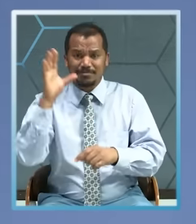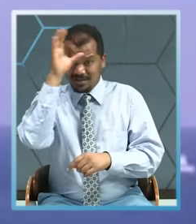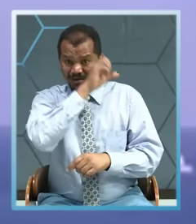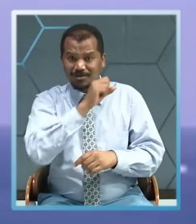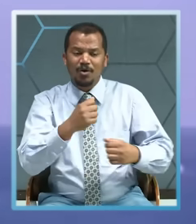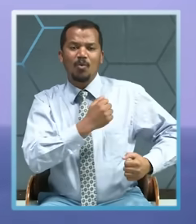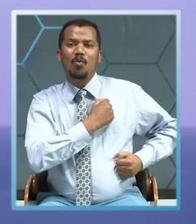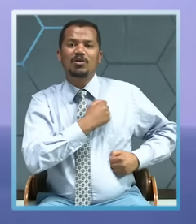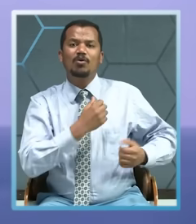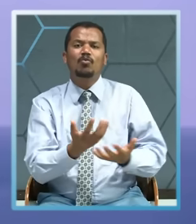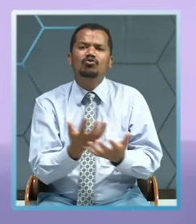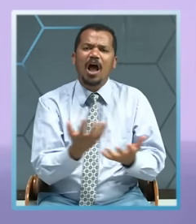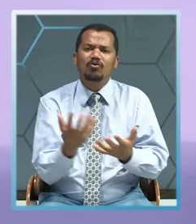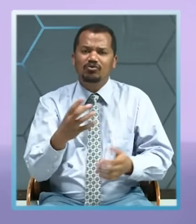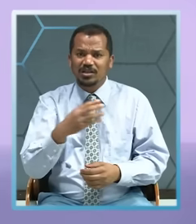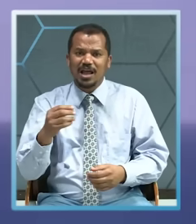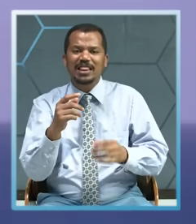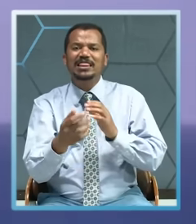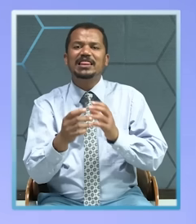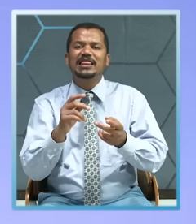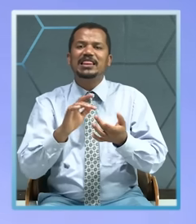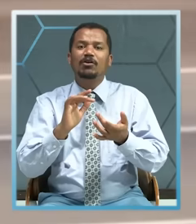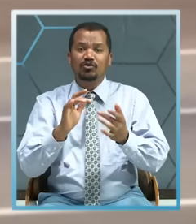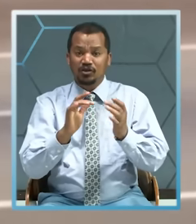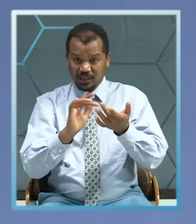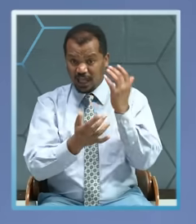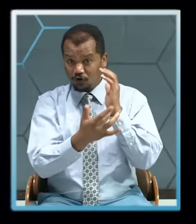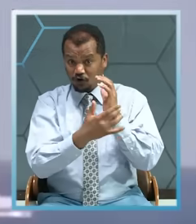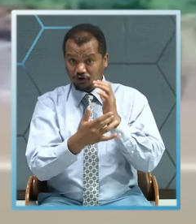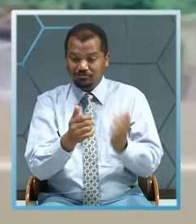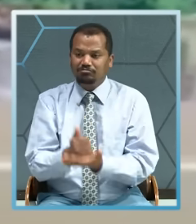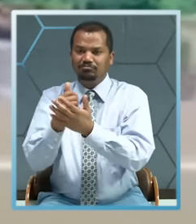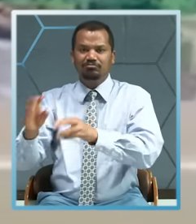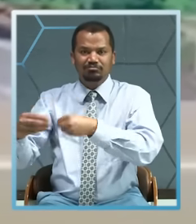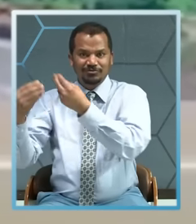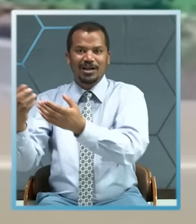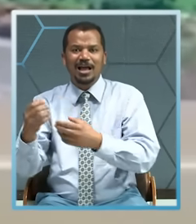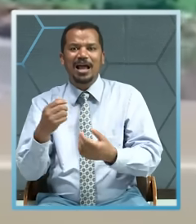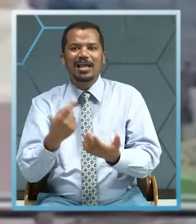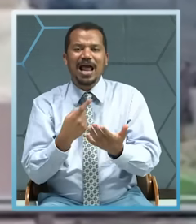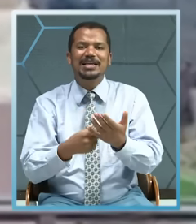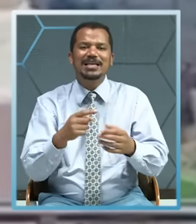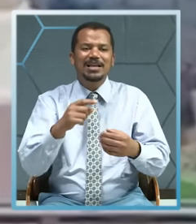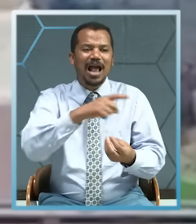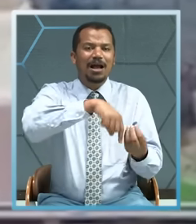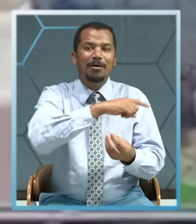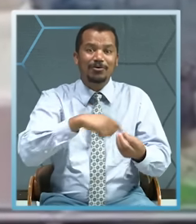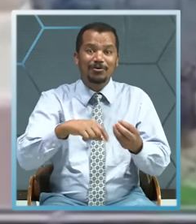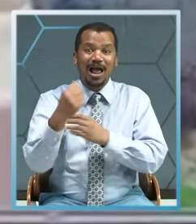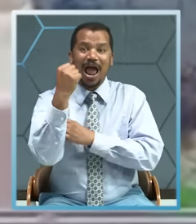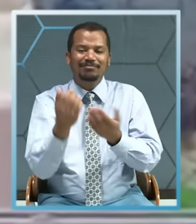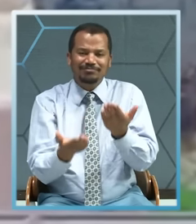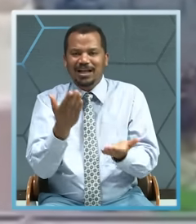በቢሊዮን ዶላር የሚገመት ወታደራዊ ቁሳቁስና ቴክኖሎጂ እገዛ በማድረግ የቀጠናውን የኃይል ሚዛን እያዛባች